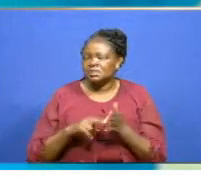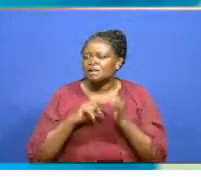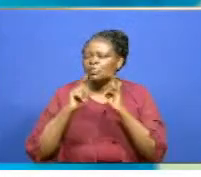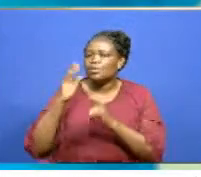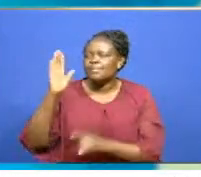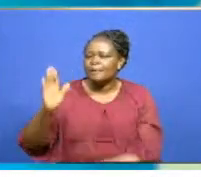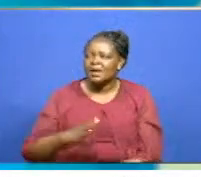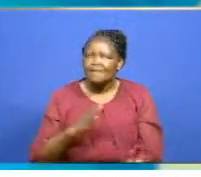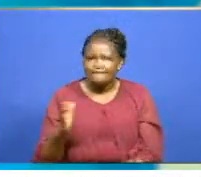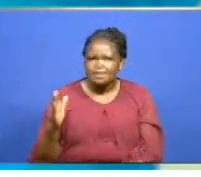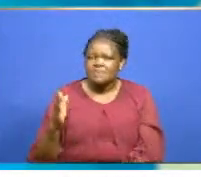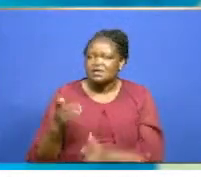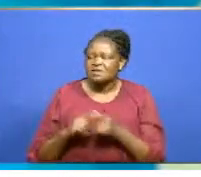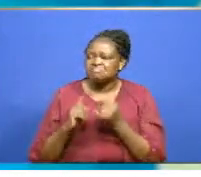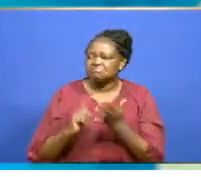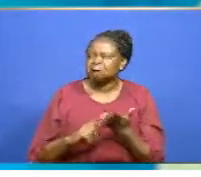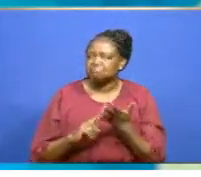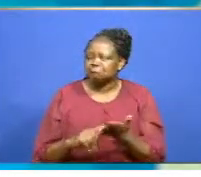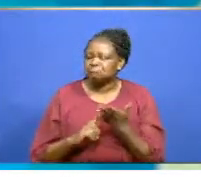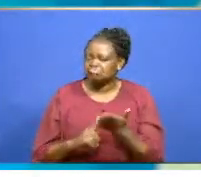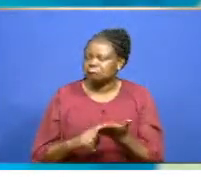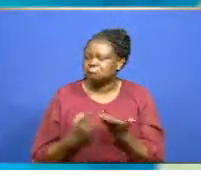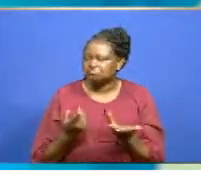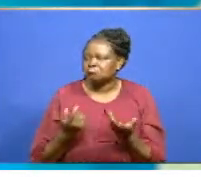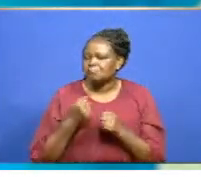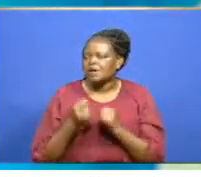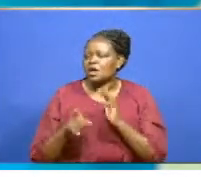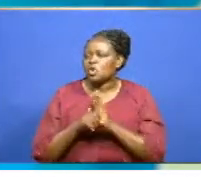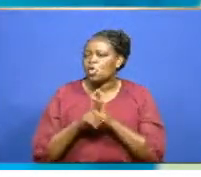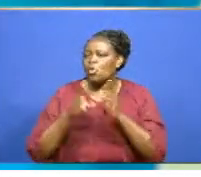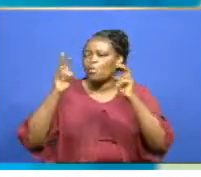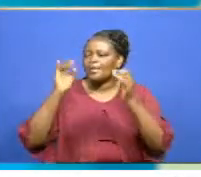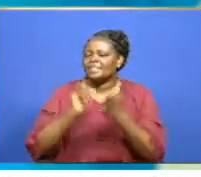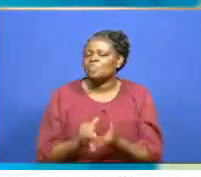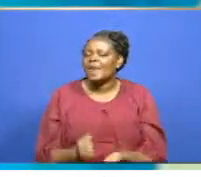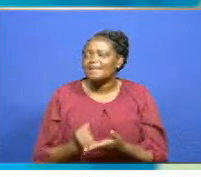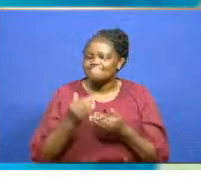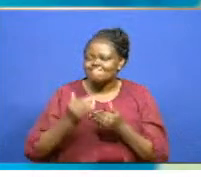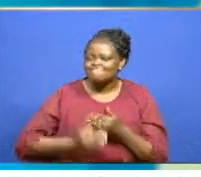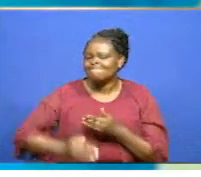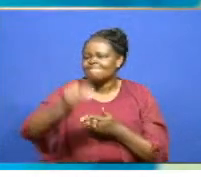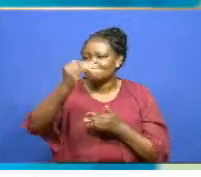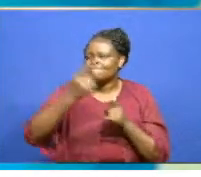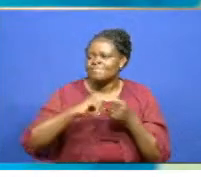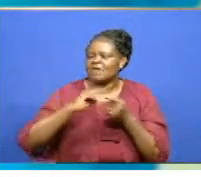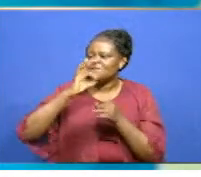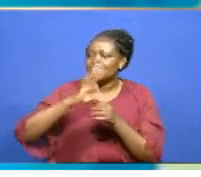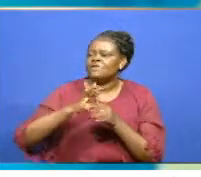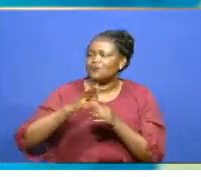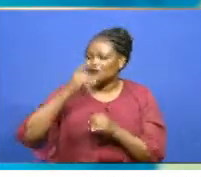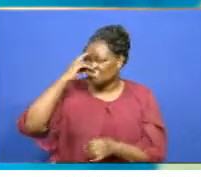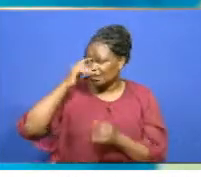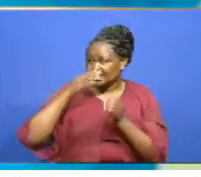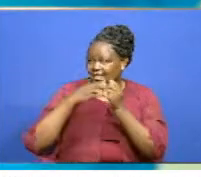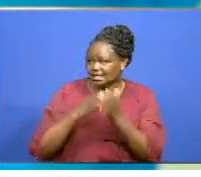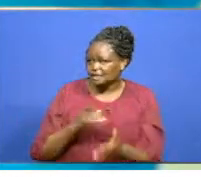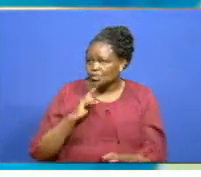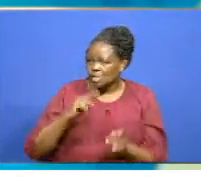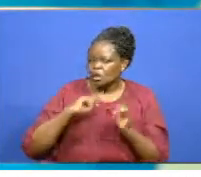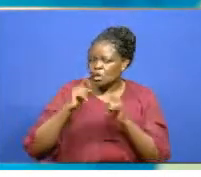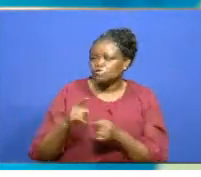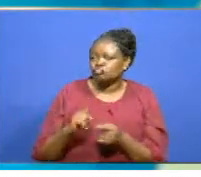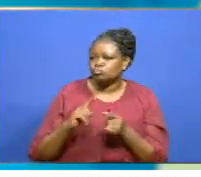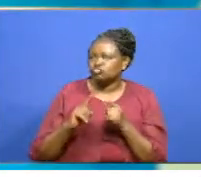kuweza debate na kulegislate miswada ambayo itasaidia katika kumove forward. Alafu pia wapigie viongozi ambao wataenda kupiga